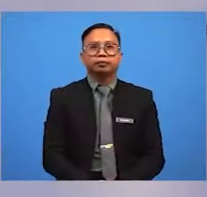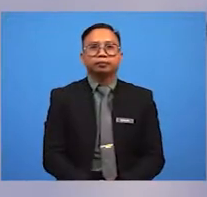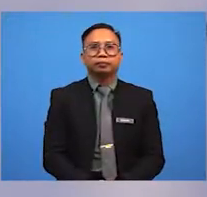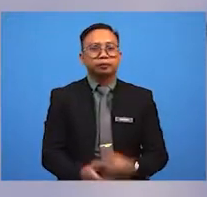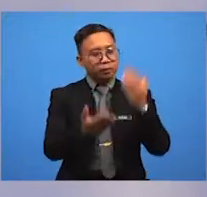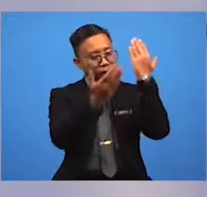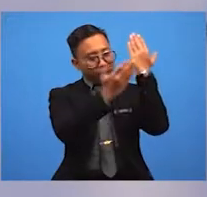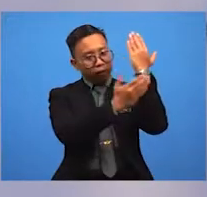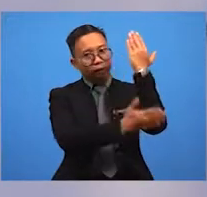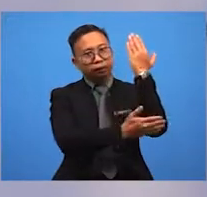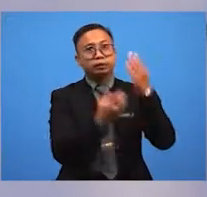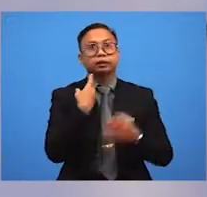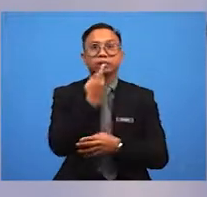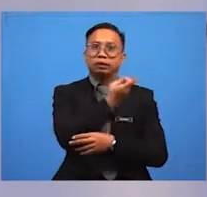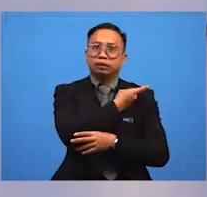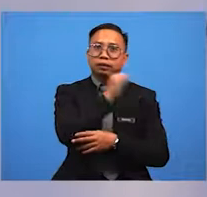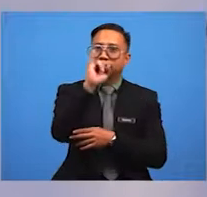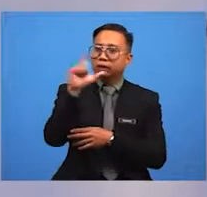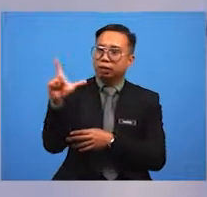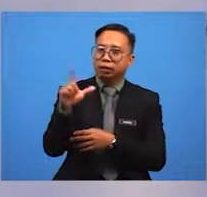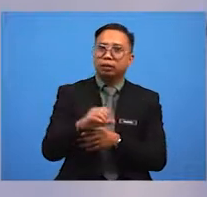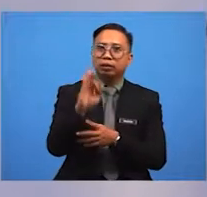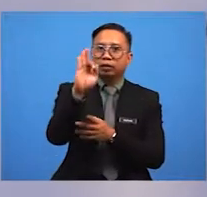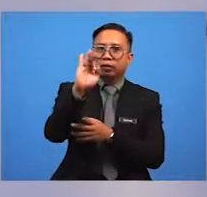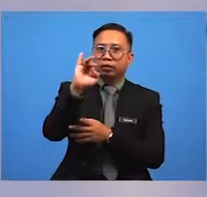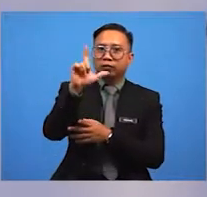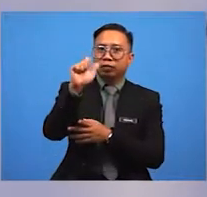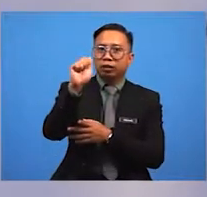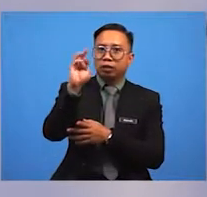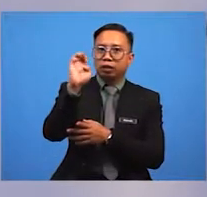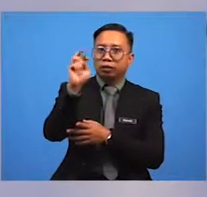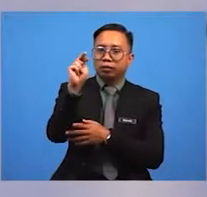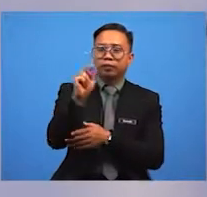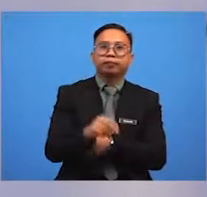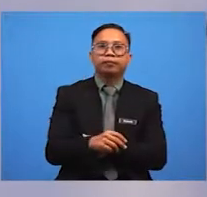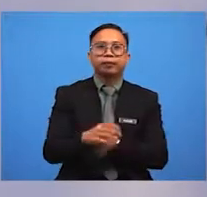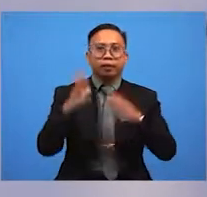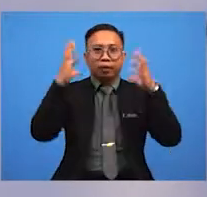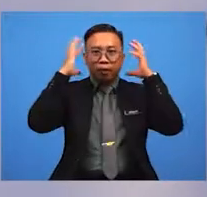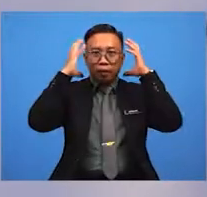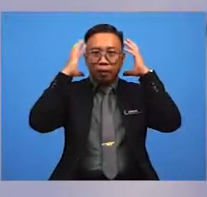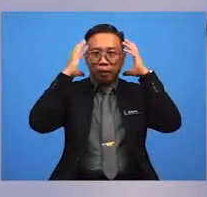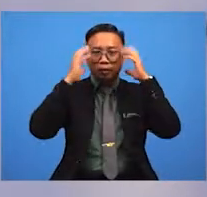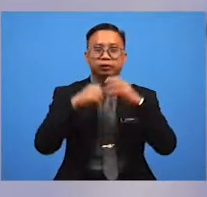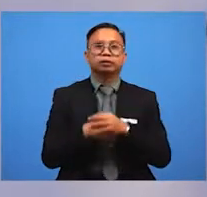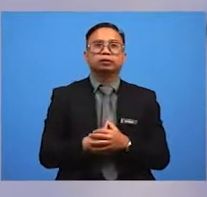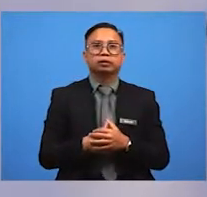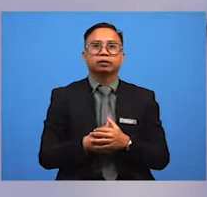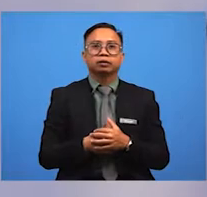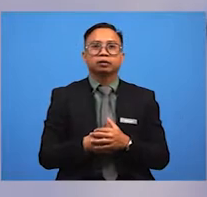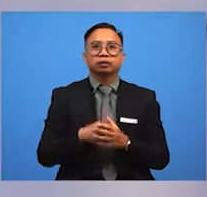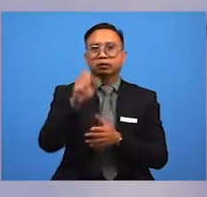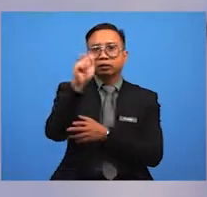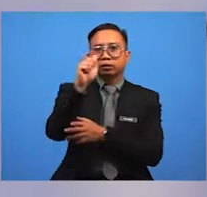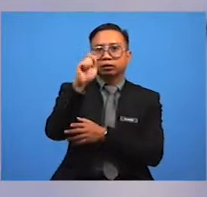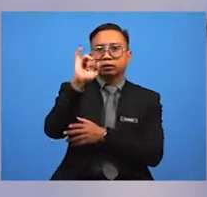Tangan kita ialah filament. Kepala ialah